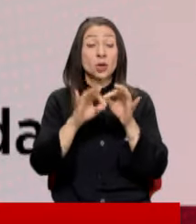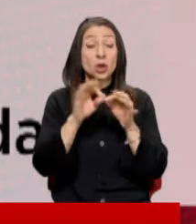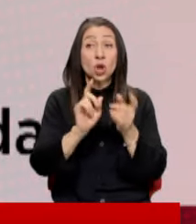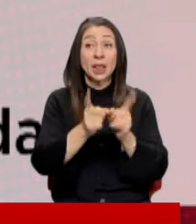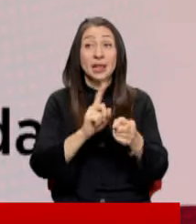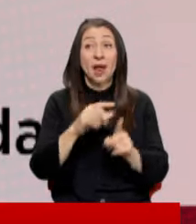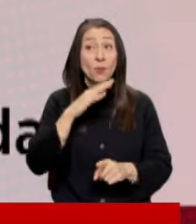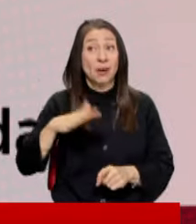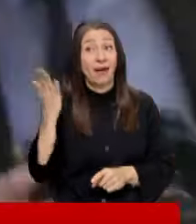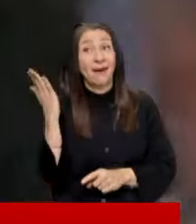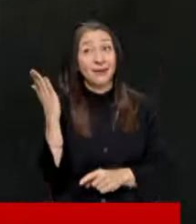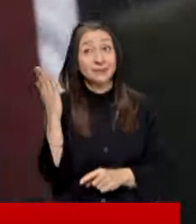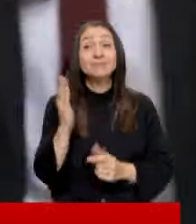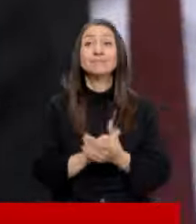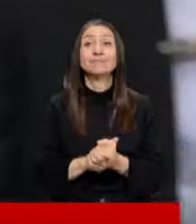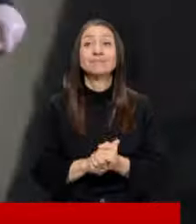ekonomilerini yönettiler Avrupa'da